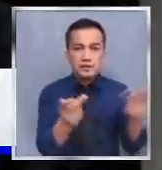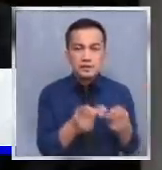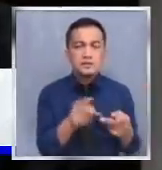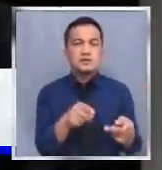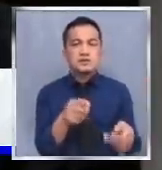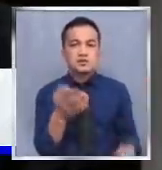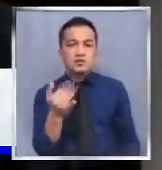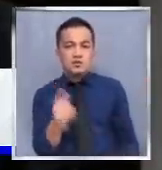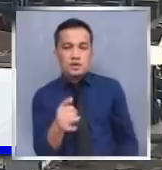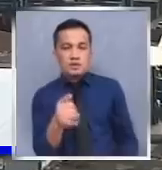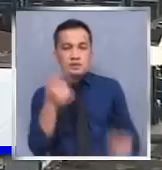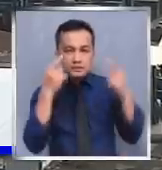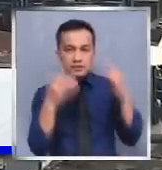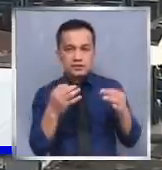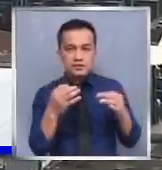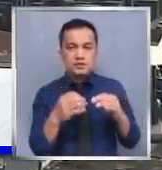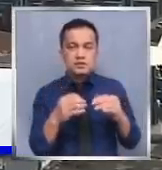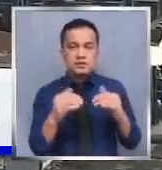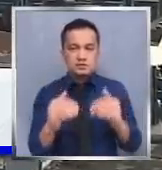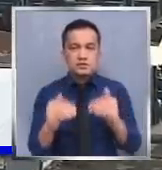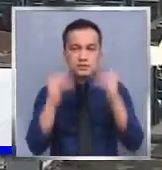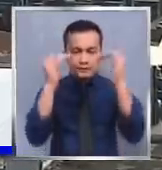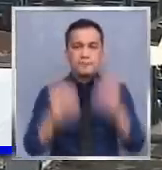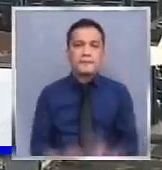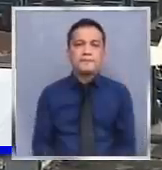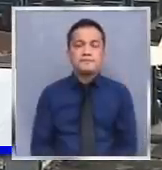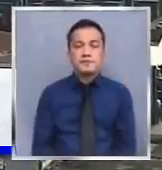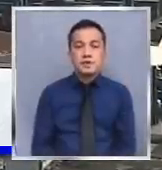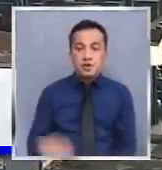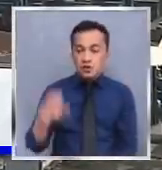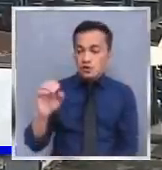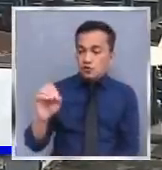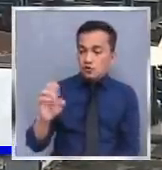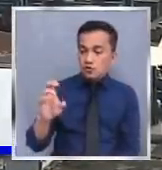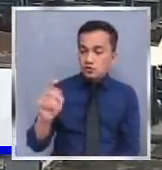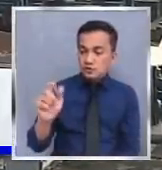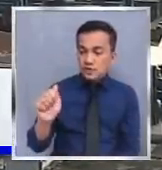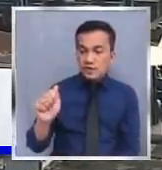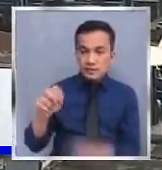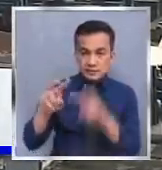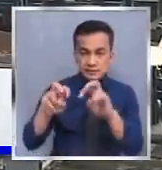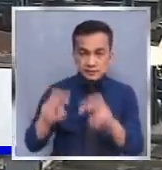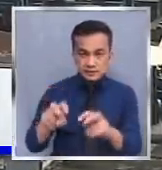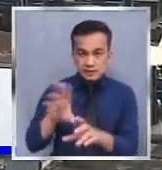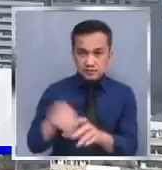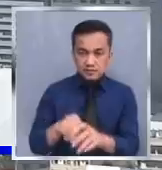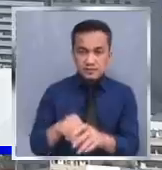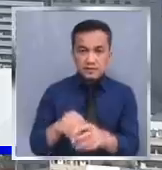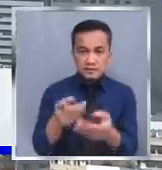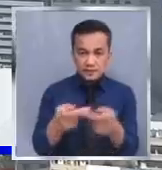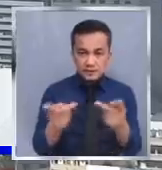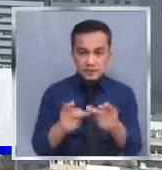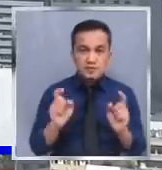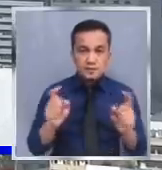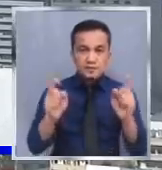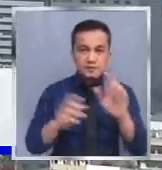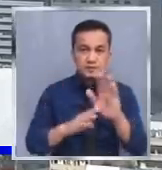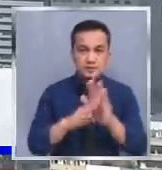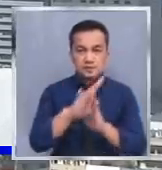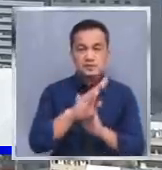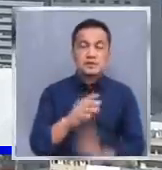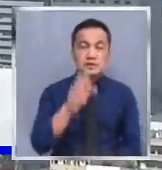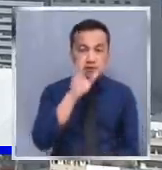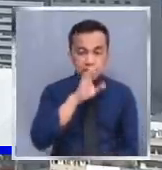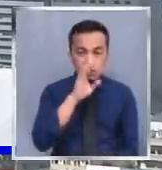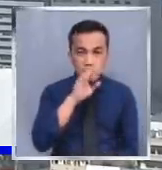decision to escalate them. Ayon sa Octa Research, kabilang sa mga lugar na mabilis na pagtaas ng mga kaso ang Cebu, kung saan posible